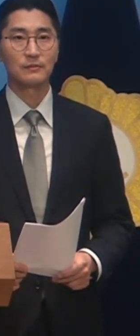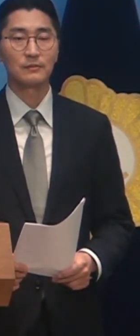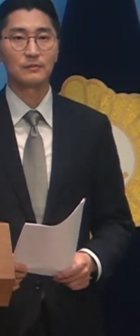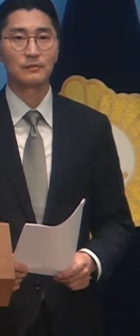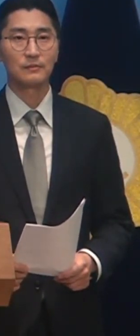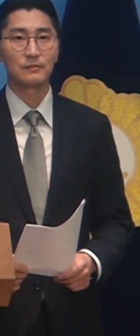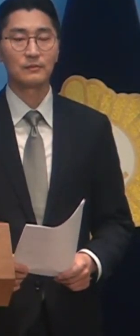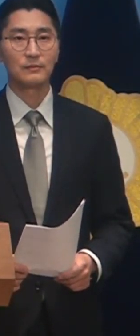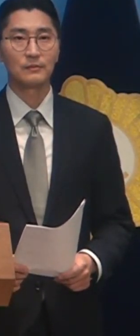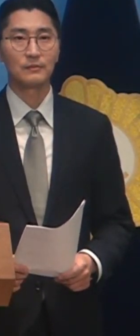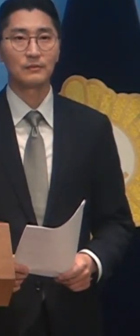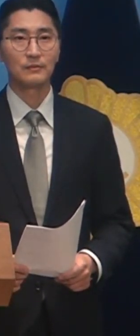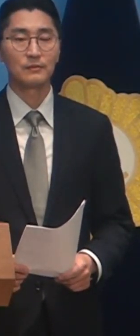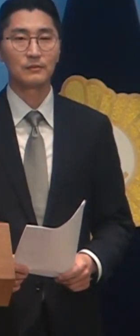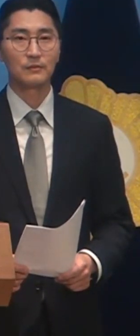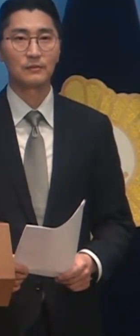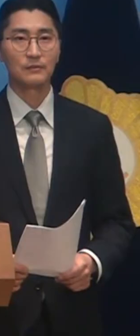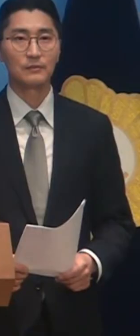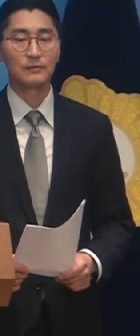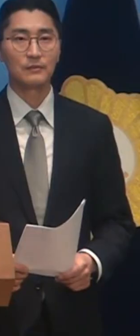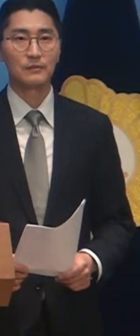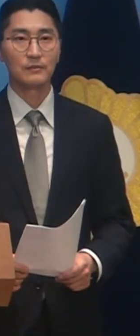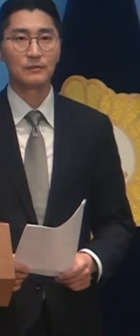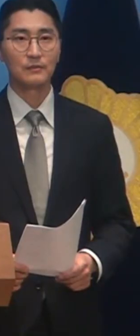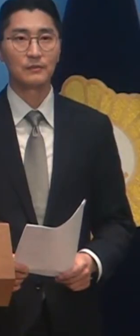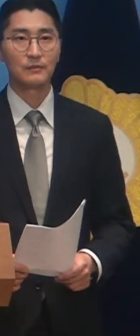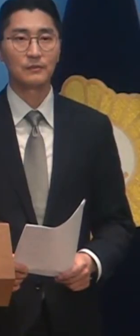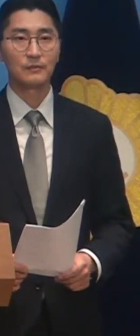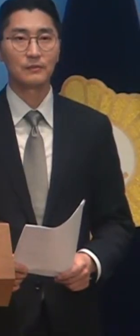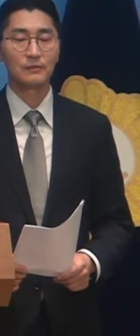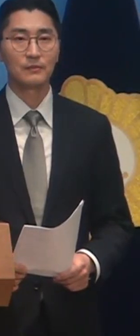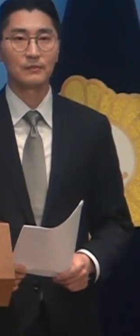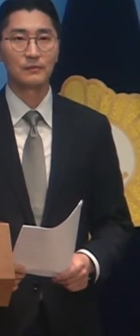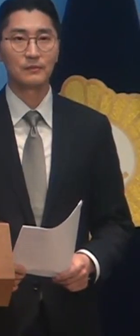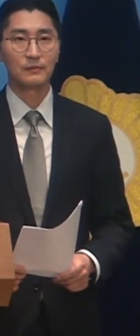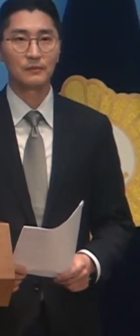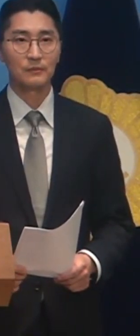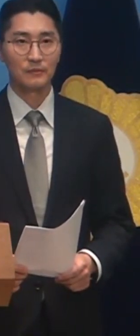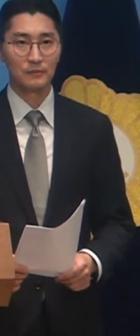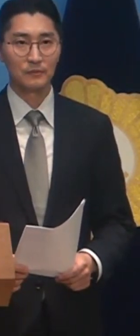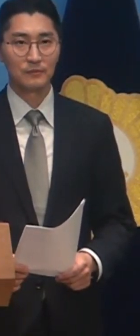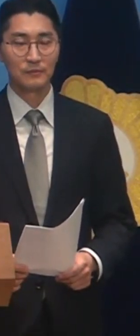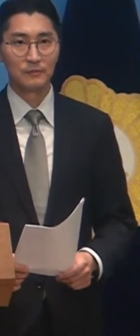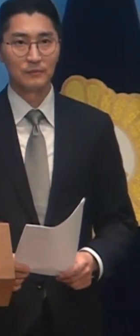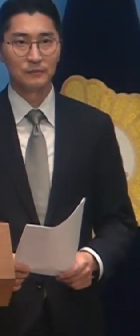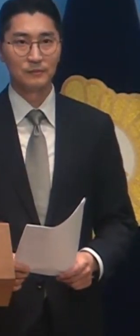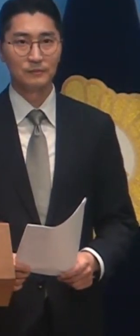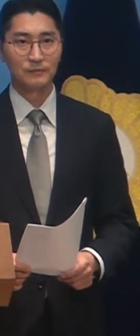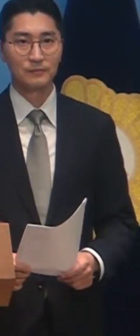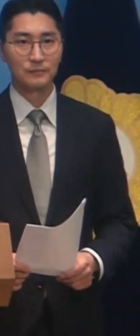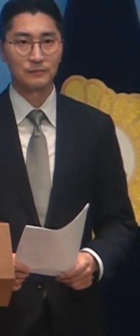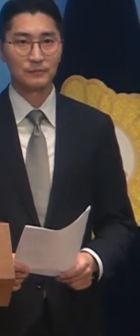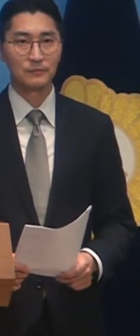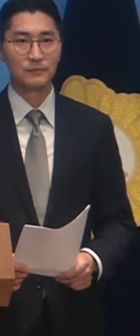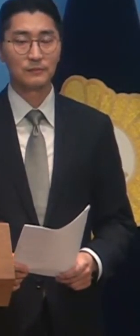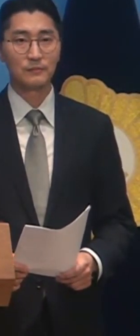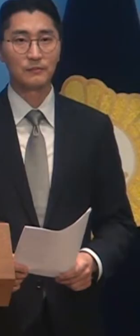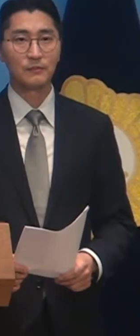2시쯤 발표한 일방적 검찰 해제 법안 발의에 대한 비판 성명을